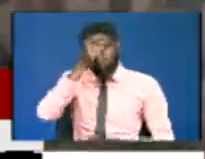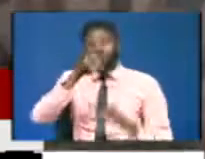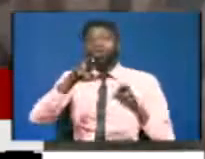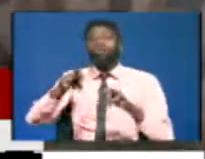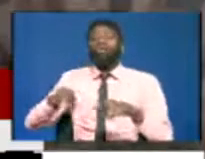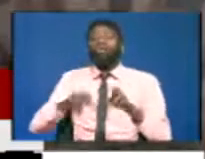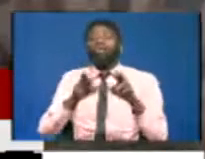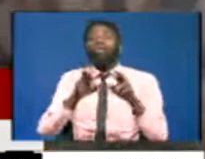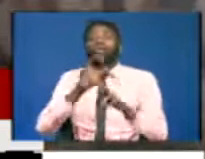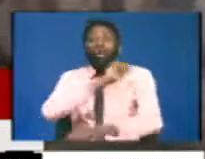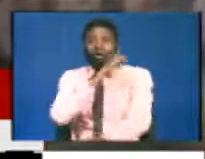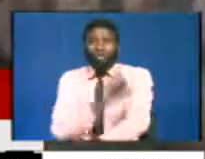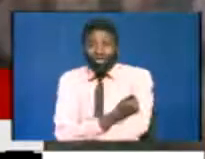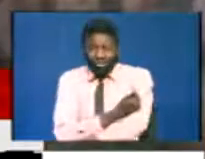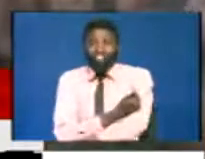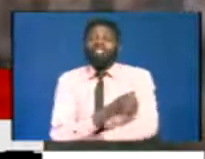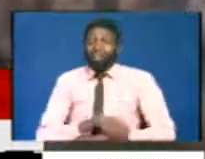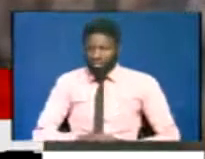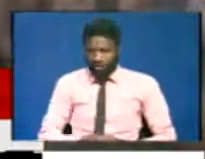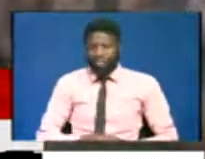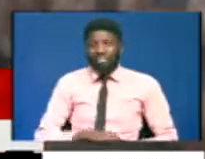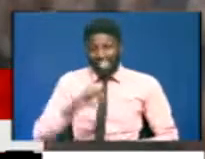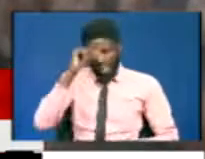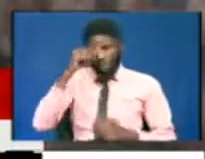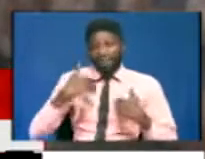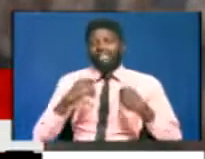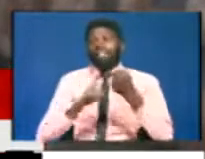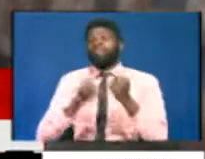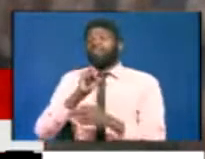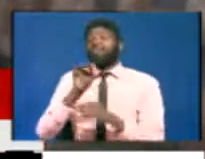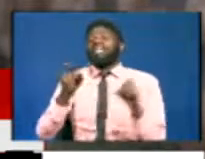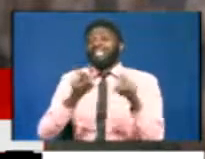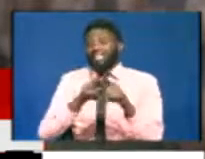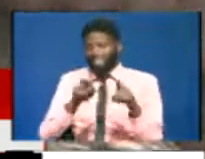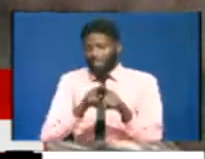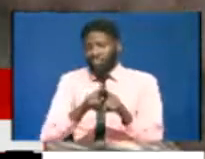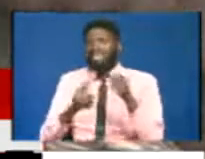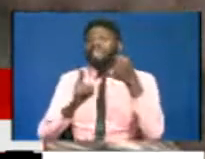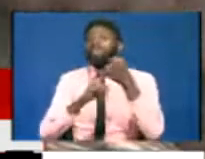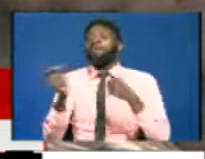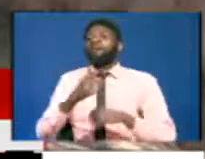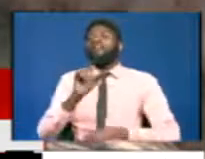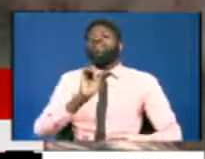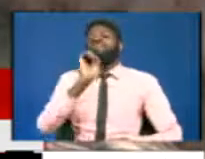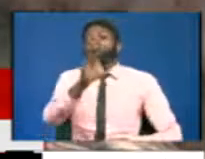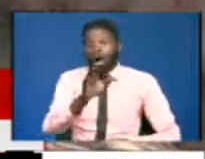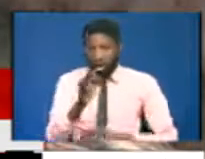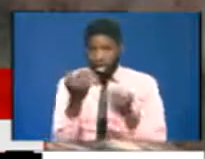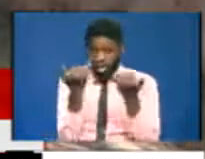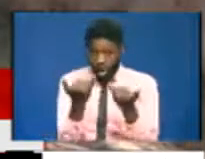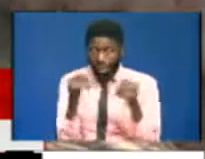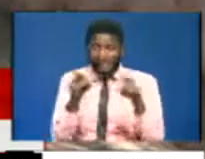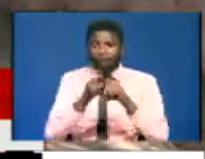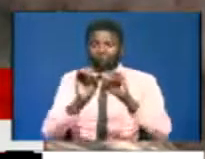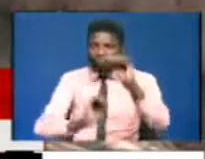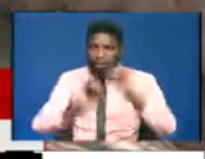ikitenga shilingi milioni 6. Hata hivyo, miezi 6 baadaye, ukarabati huo bado hujaanza, huku wenyeji wakihofia kuwa msimu